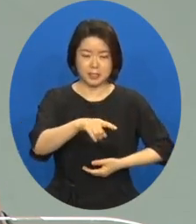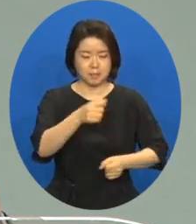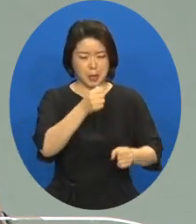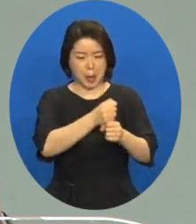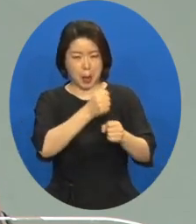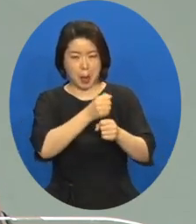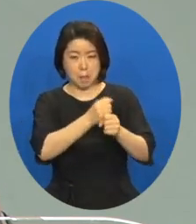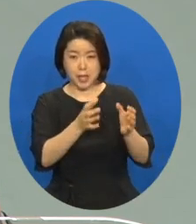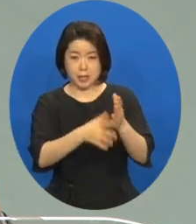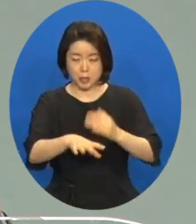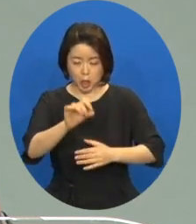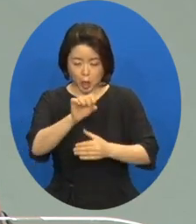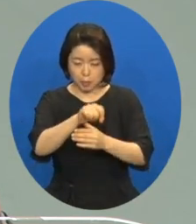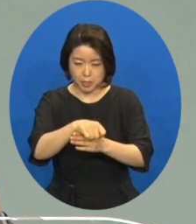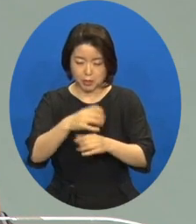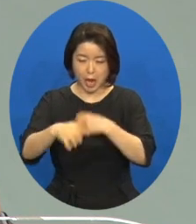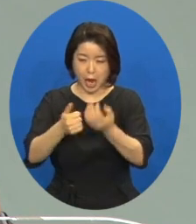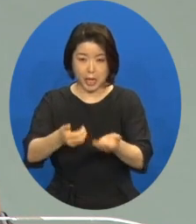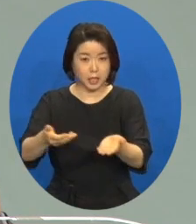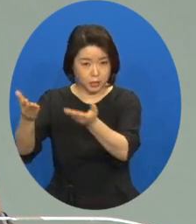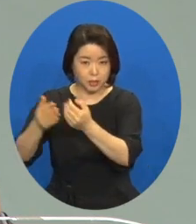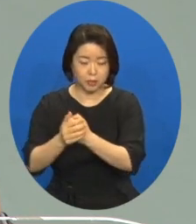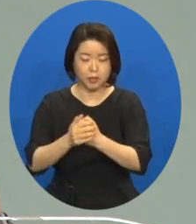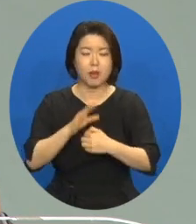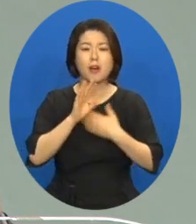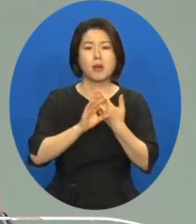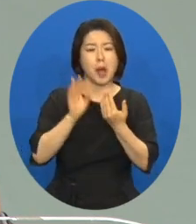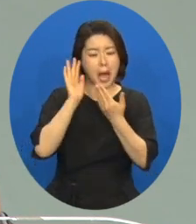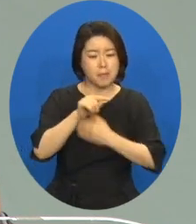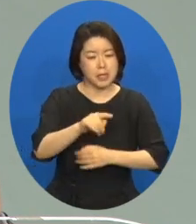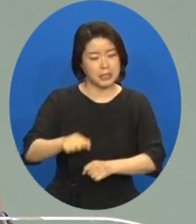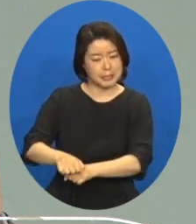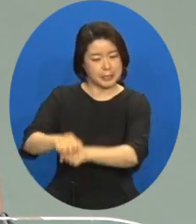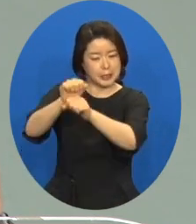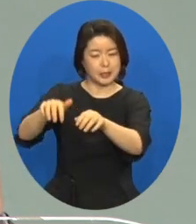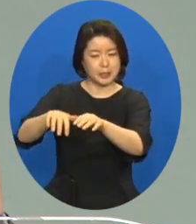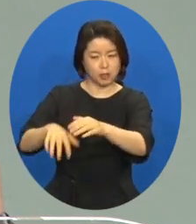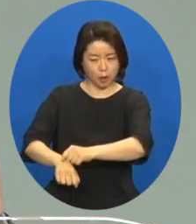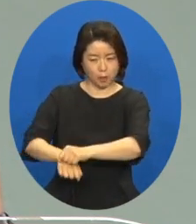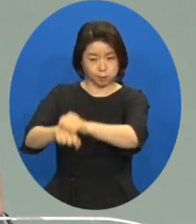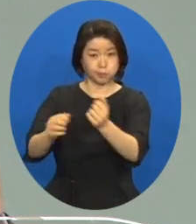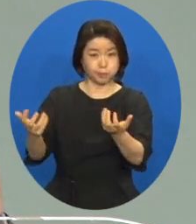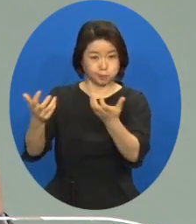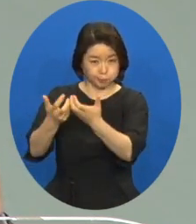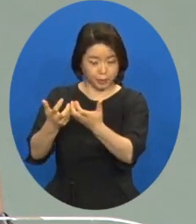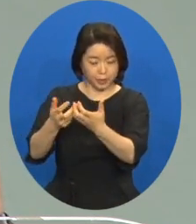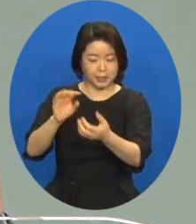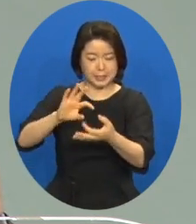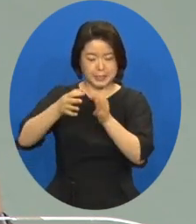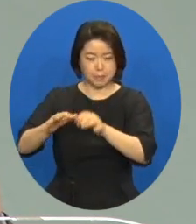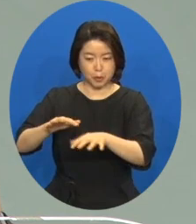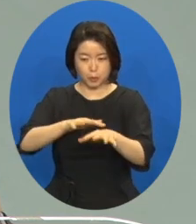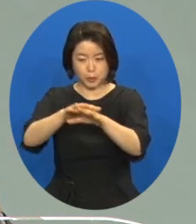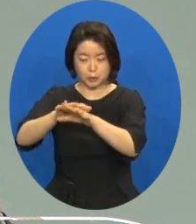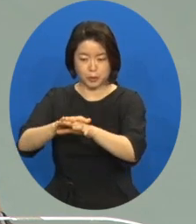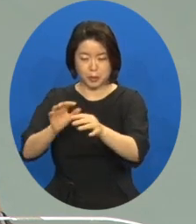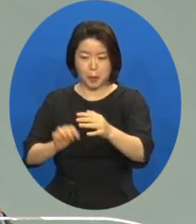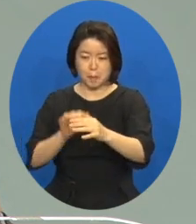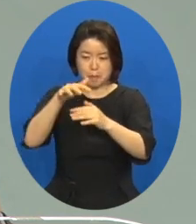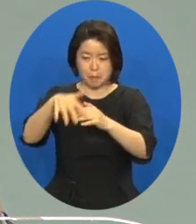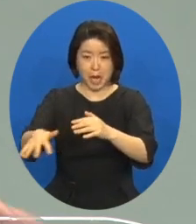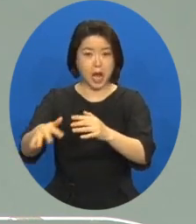여호와를 공경하라. 그리하면 내 창고가 가득히 차고 내 집틀에 새 포도즙이